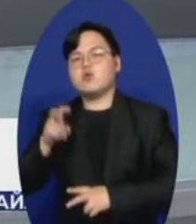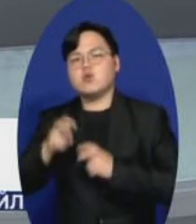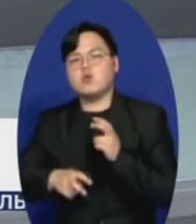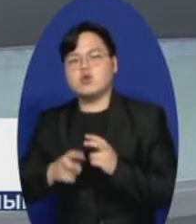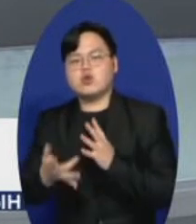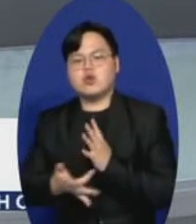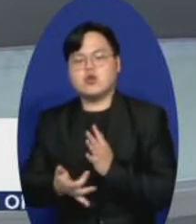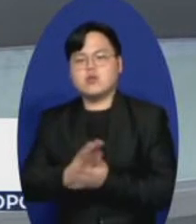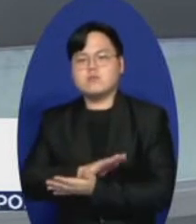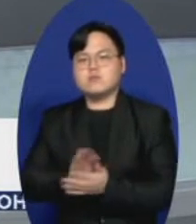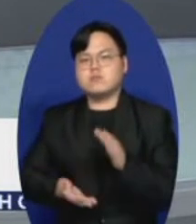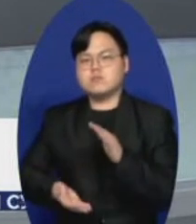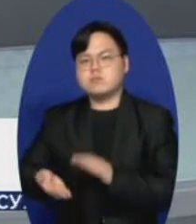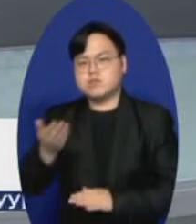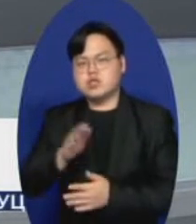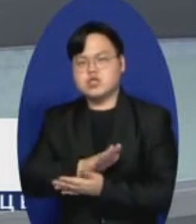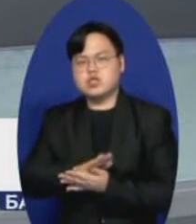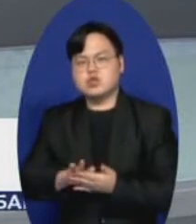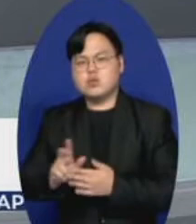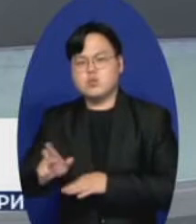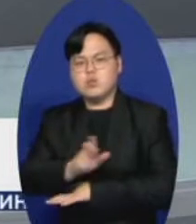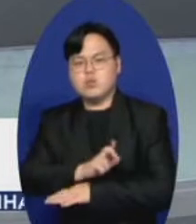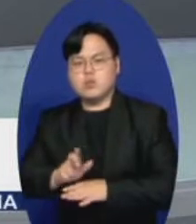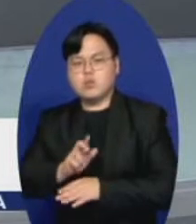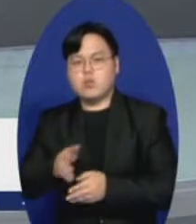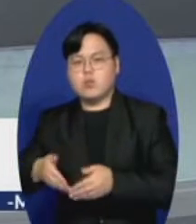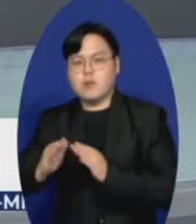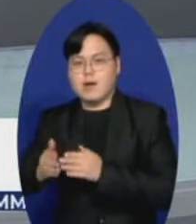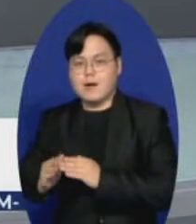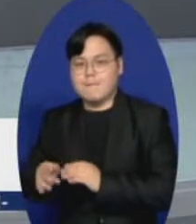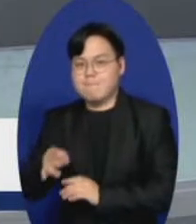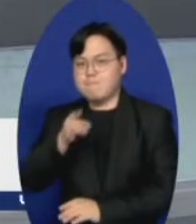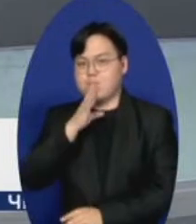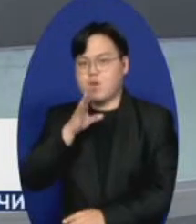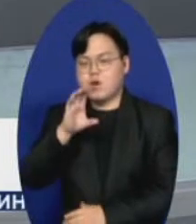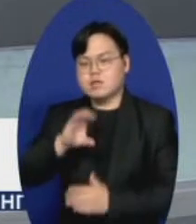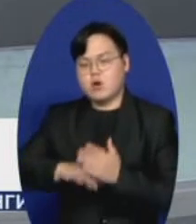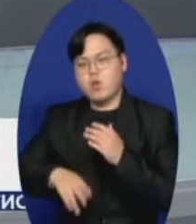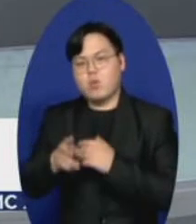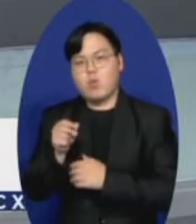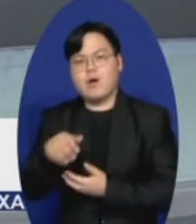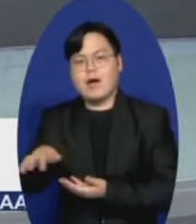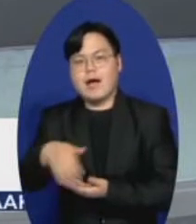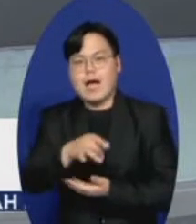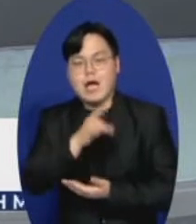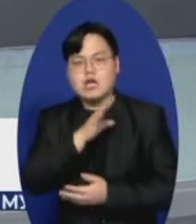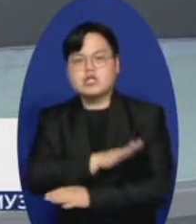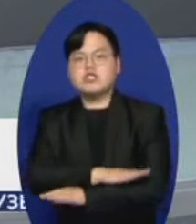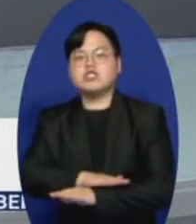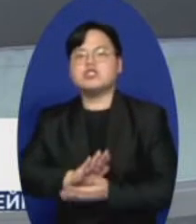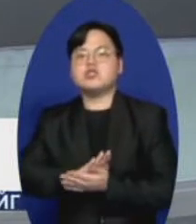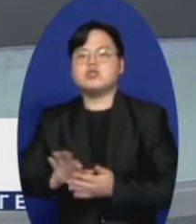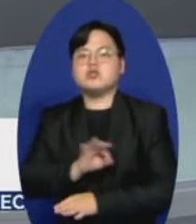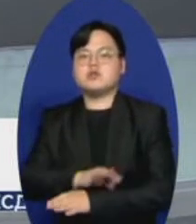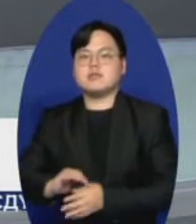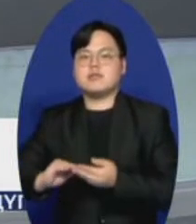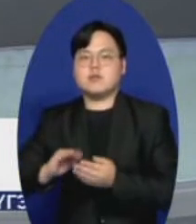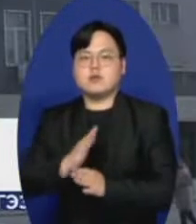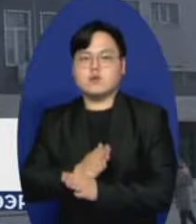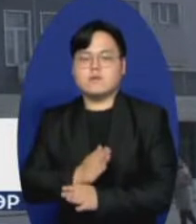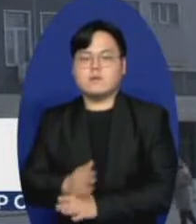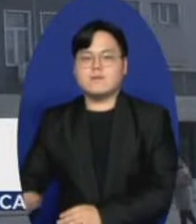тоногд хөрөмжийн шинжилэл, шинэ хөтөл суурьшлийн бүсийн бүтээн байгуулалт зэрэг хөрөнгө оруулалт татах шин төслүүдээ энэ үеэр танилцууллаа.